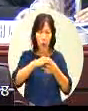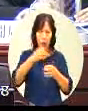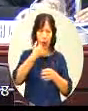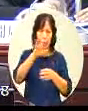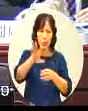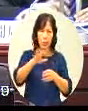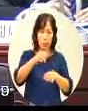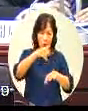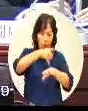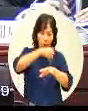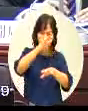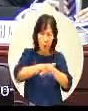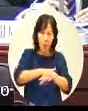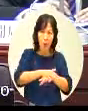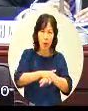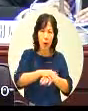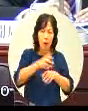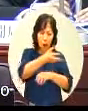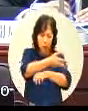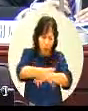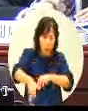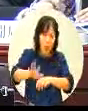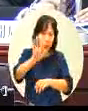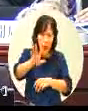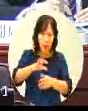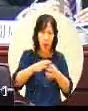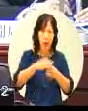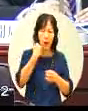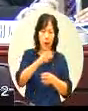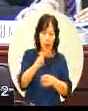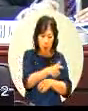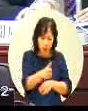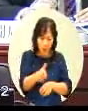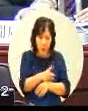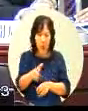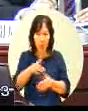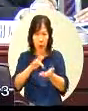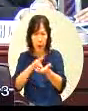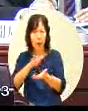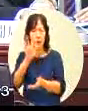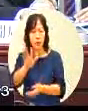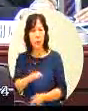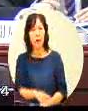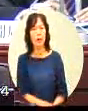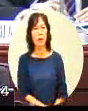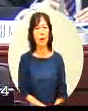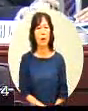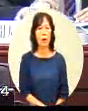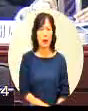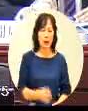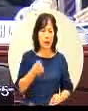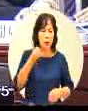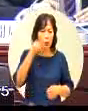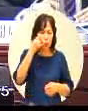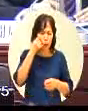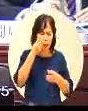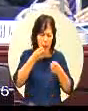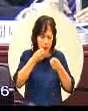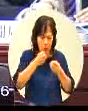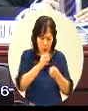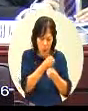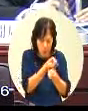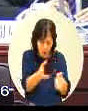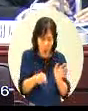性的一个水沟，我们就喷药撒盐灌海